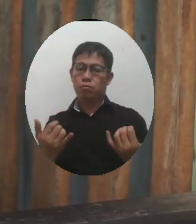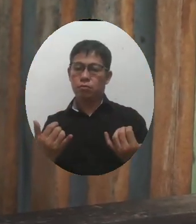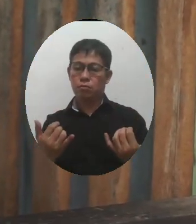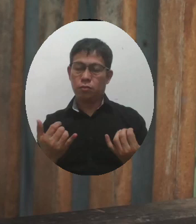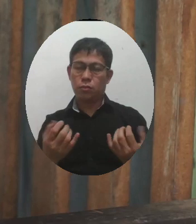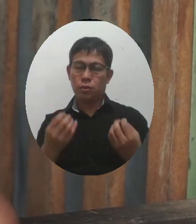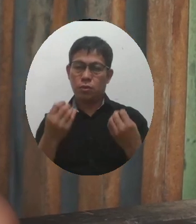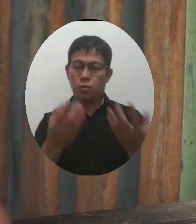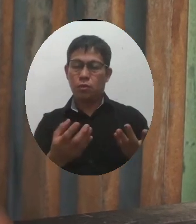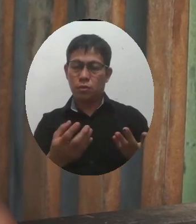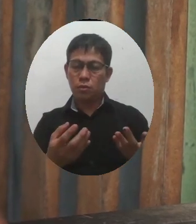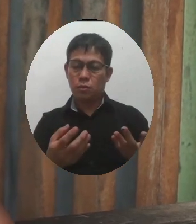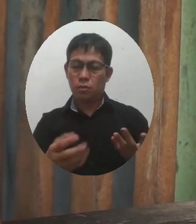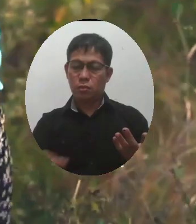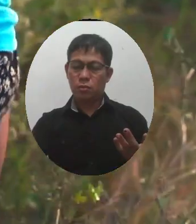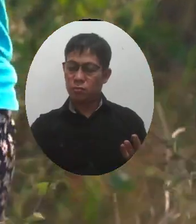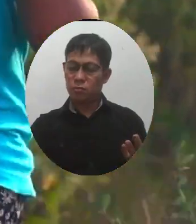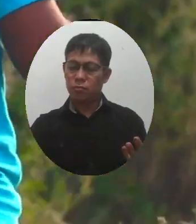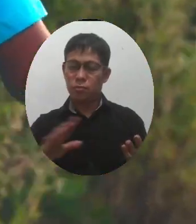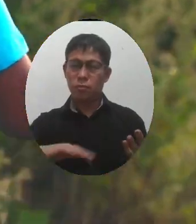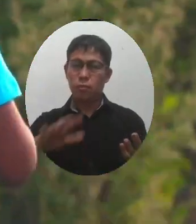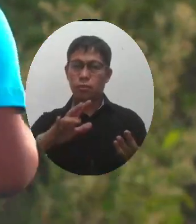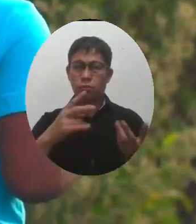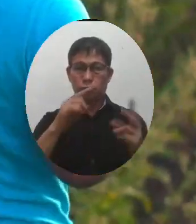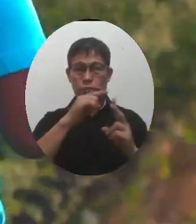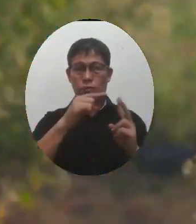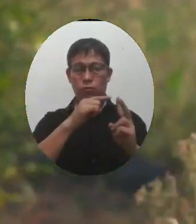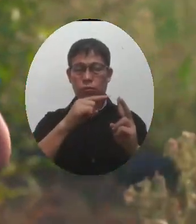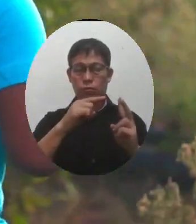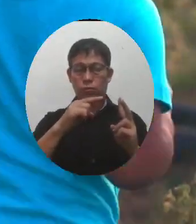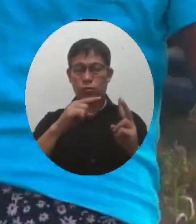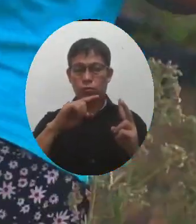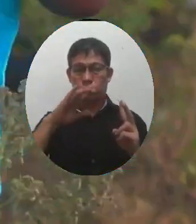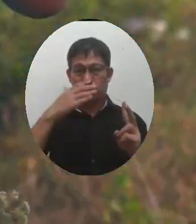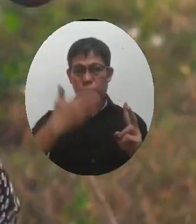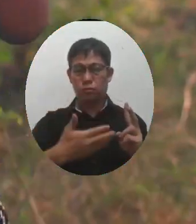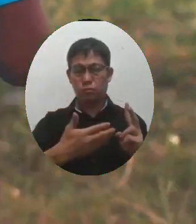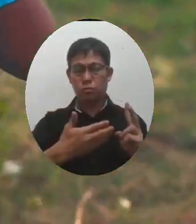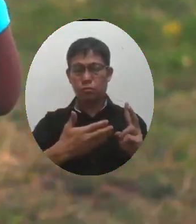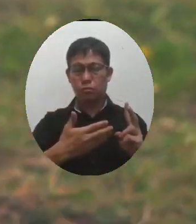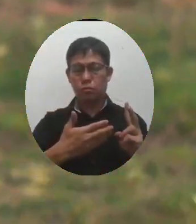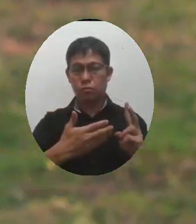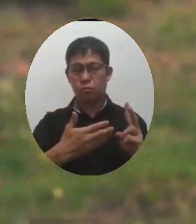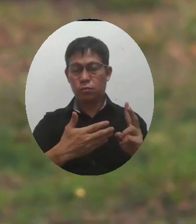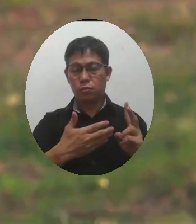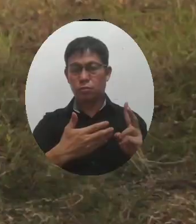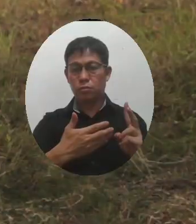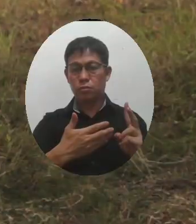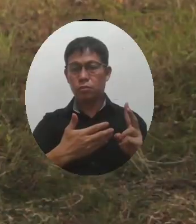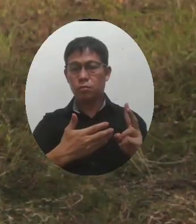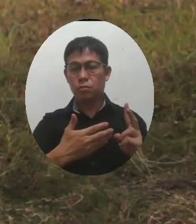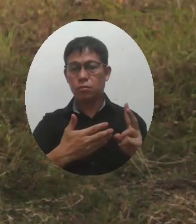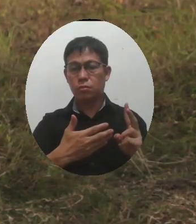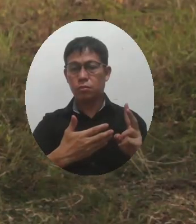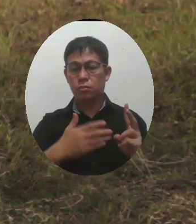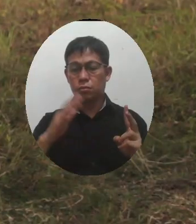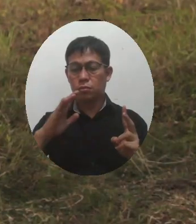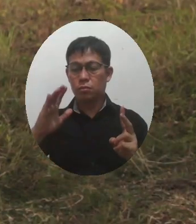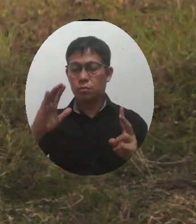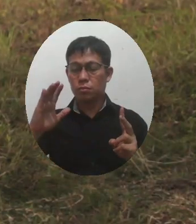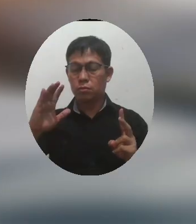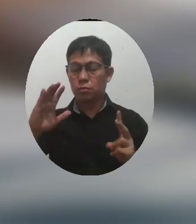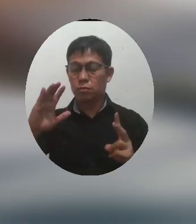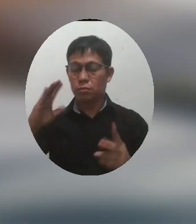Nabiyayaan ng dalawang anak ang mag-asawang si Rizaldi at si Arlene. Nung nanganak po ako, kambal